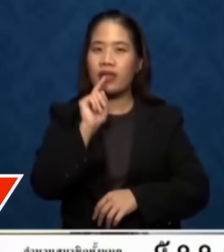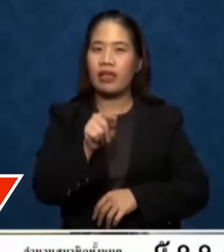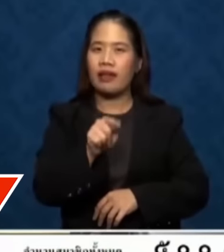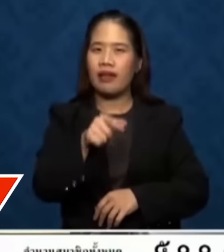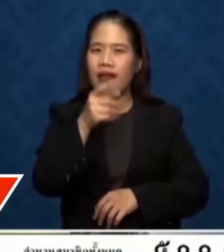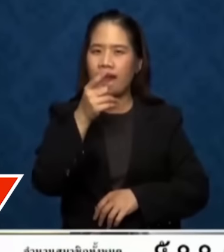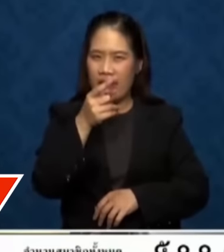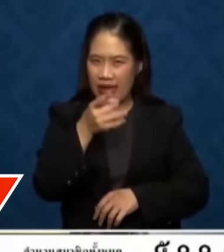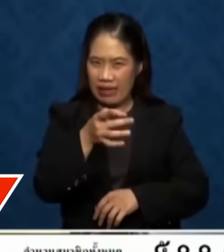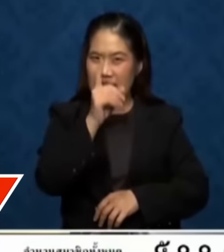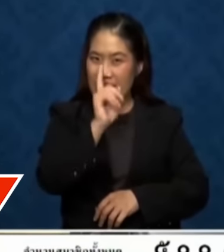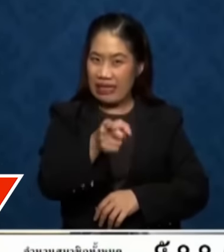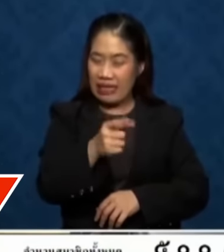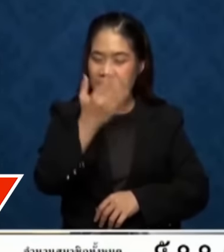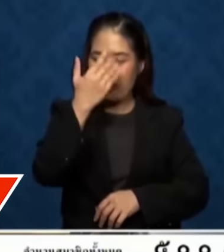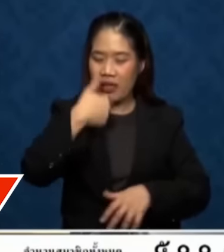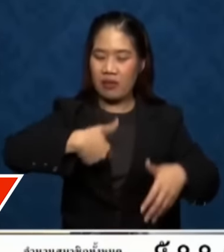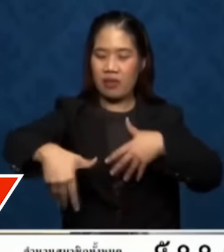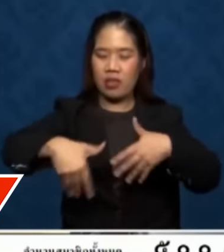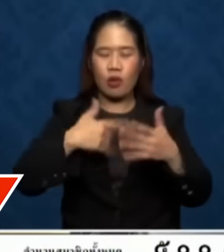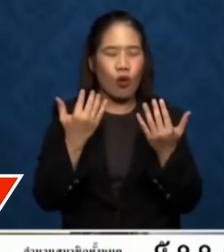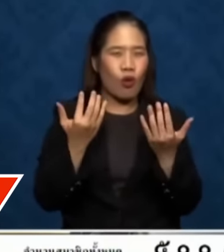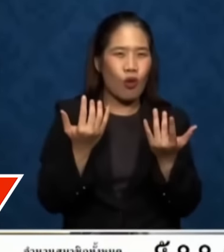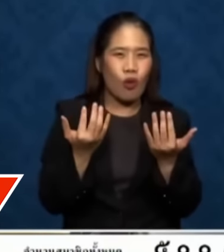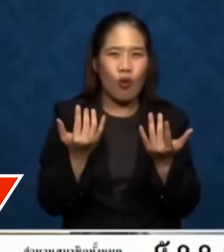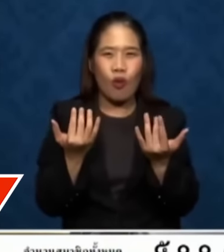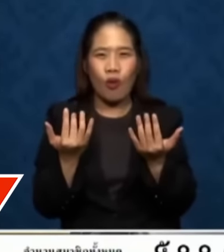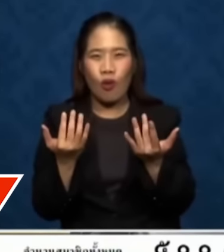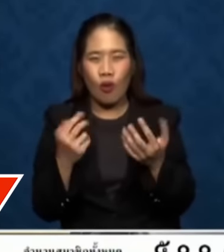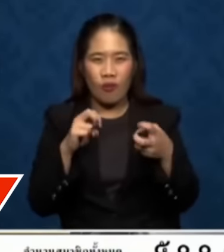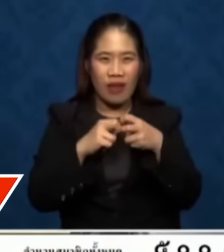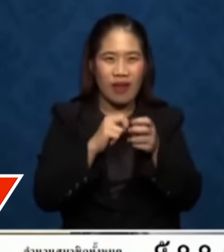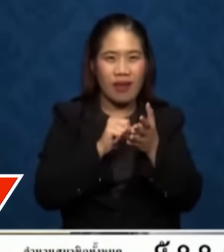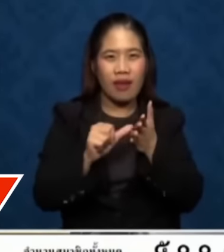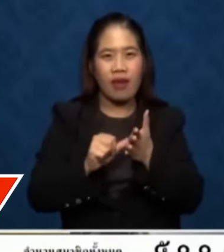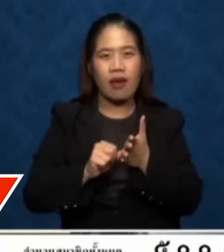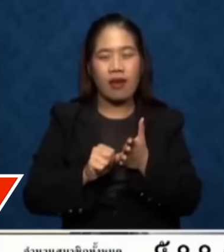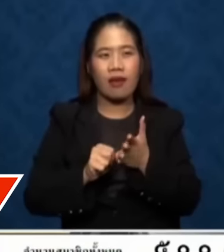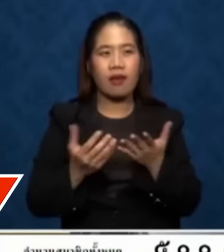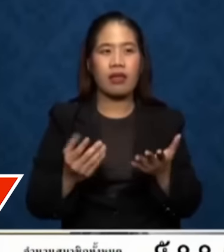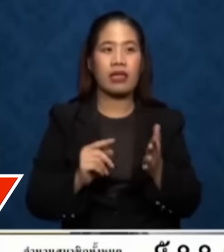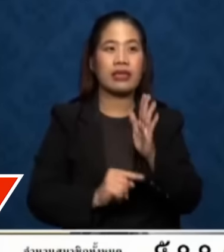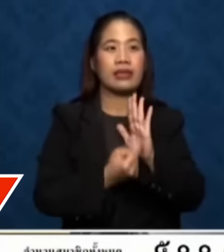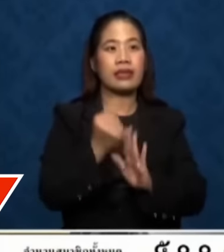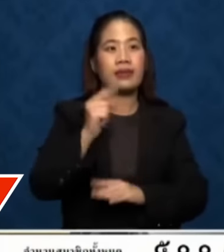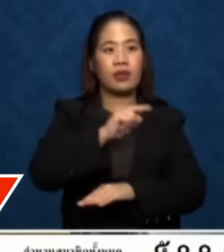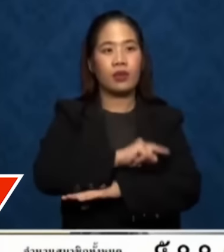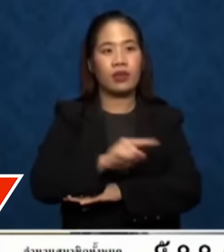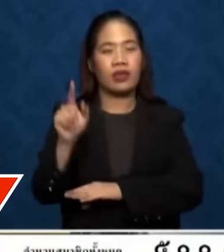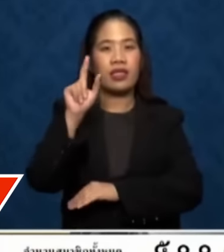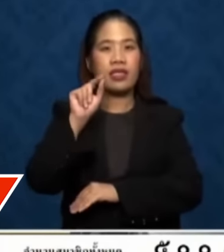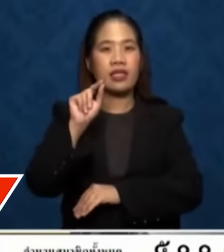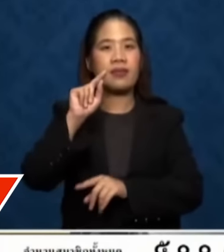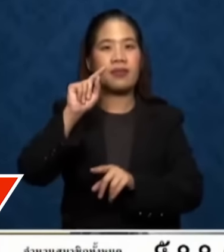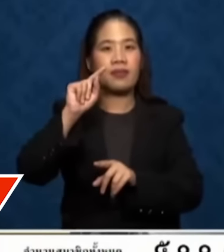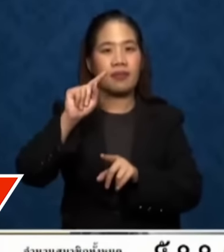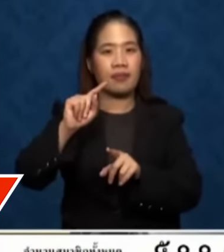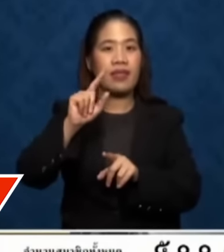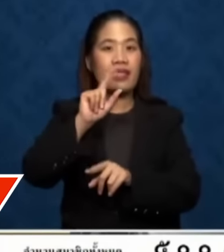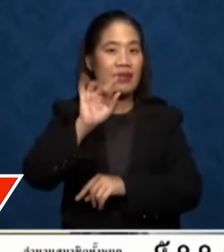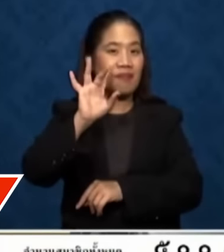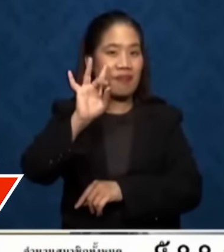จริงที่พี่น้องประชาชนเขารอคอยการแก้ไขก็ตามค่ะเริ่มต้นเมื่อวันที่28กุมภาพัน